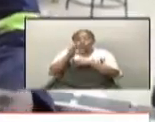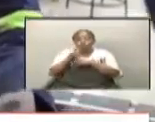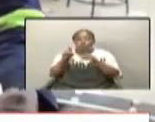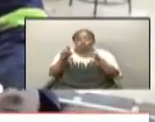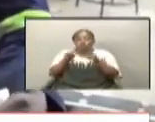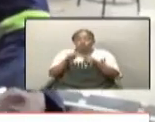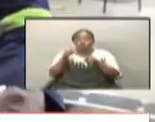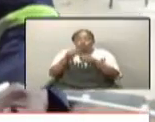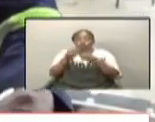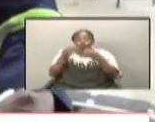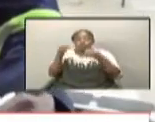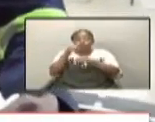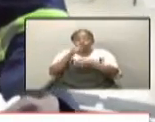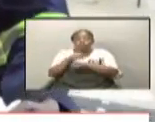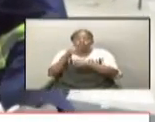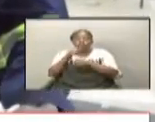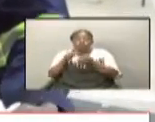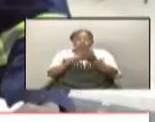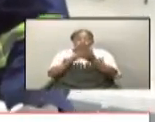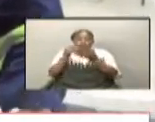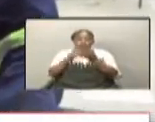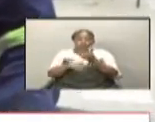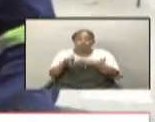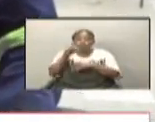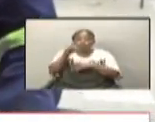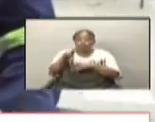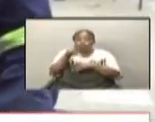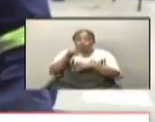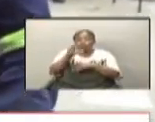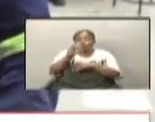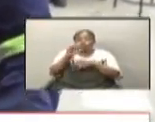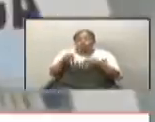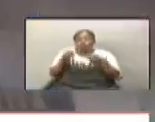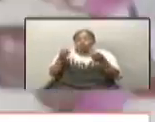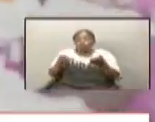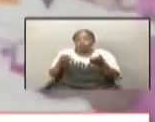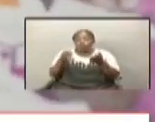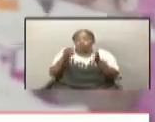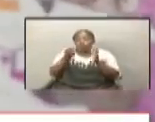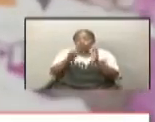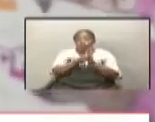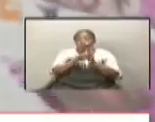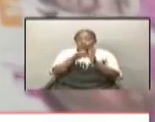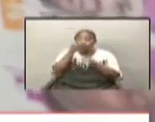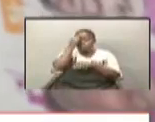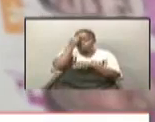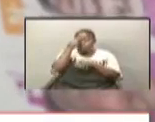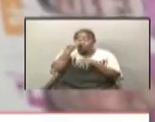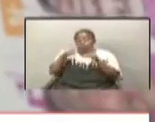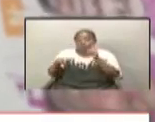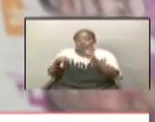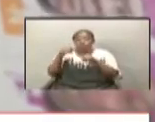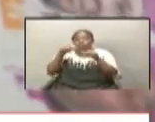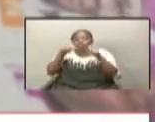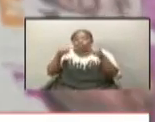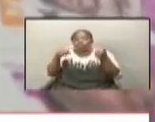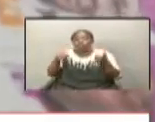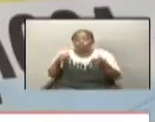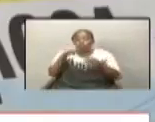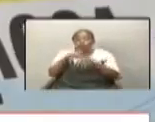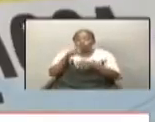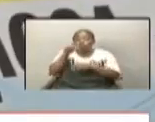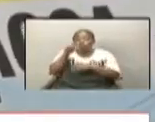nga mangi ku masomero agazze gakozesa paspero ono gazze gawa obujulizi olw'abayizi baabwe okuyitira waggulu mu pero